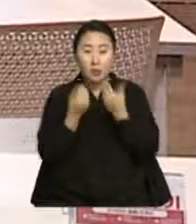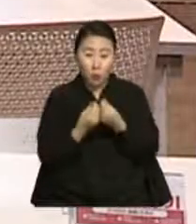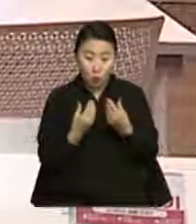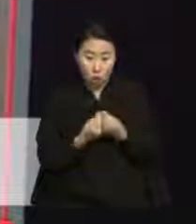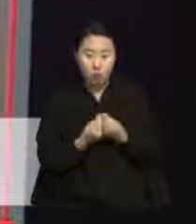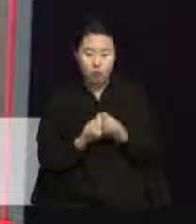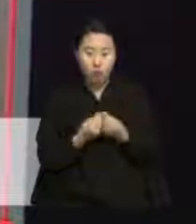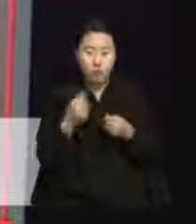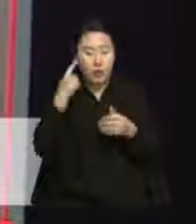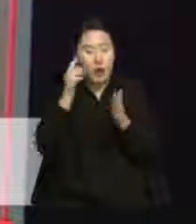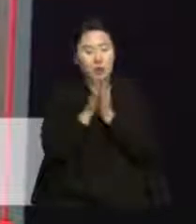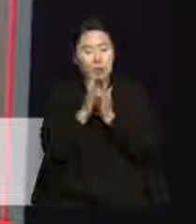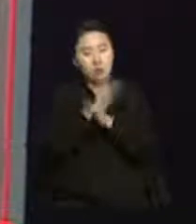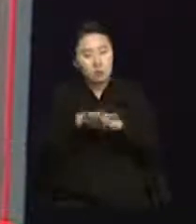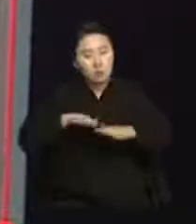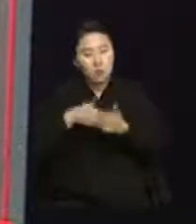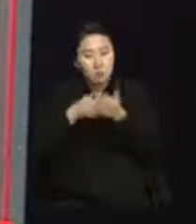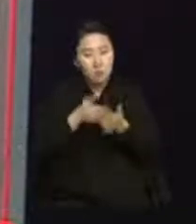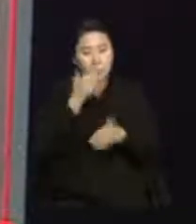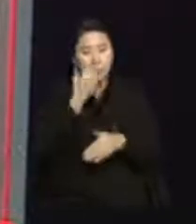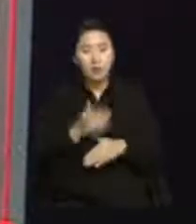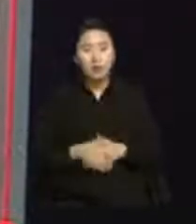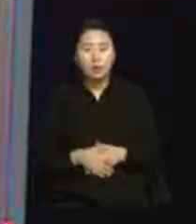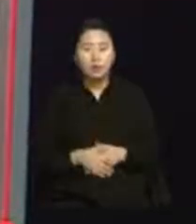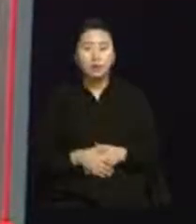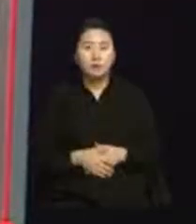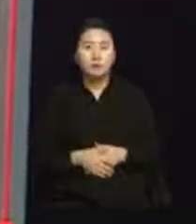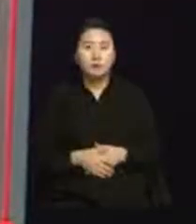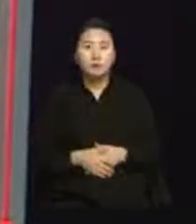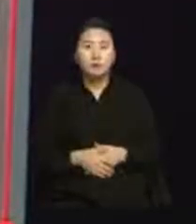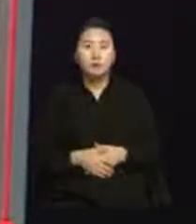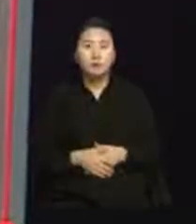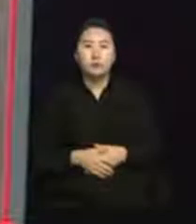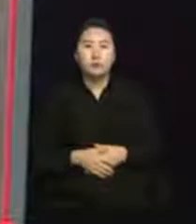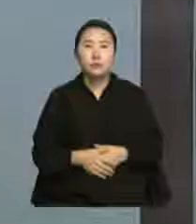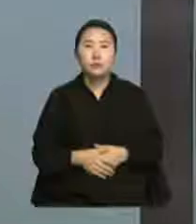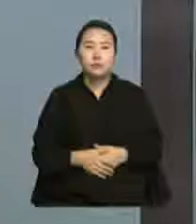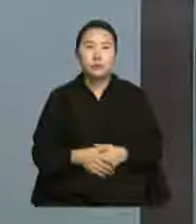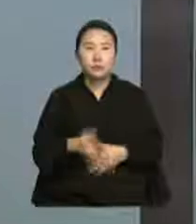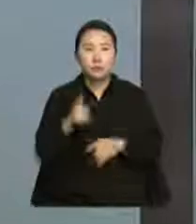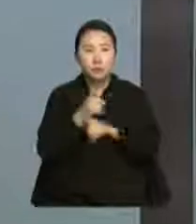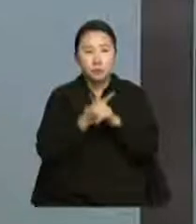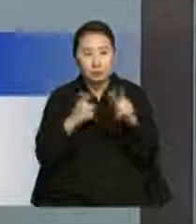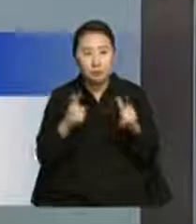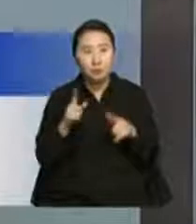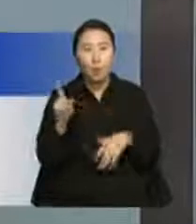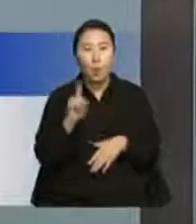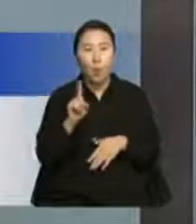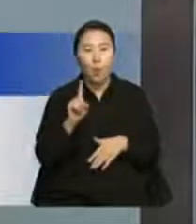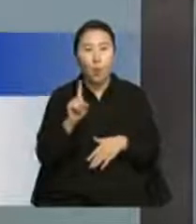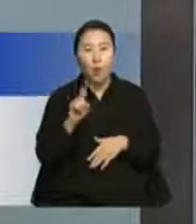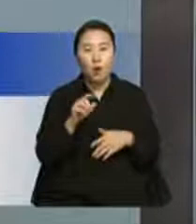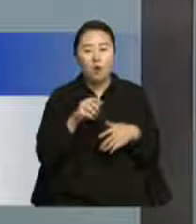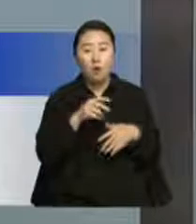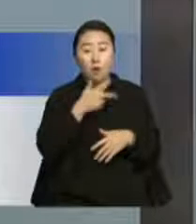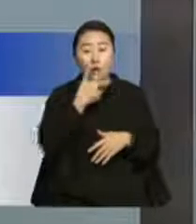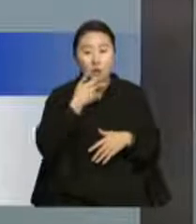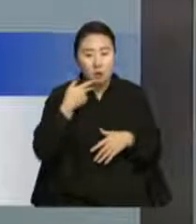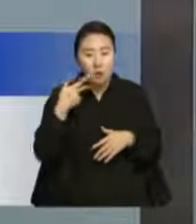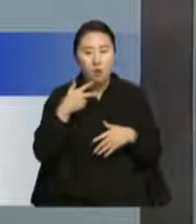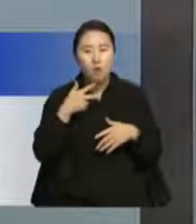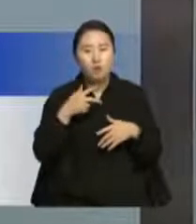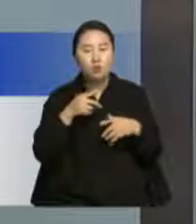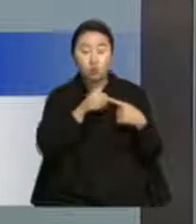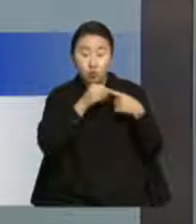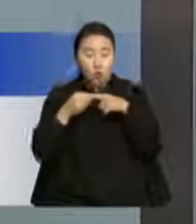경우엔 소신 지원을 해볼 만하다는 설명입니다. 인문계열 같은 경우에는 아무래도 국어 성적에서 변별력이 좀